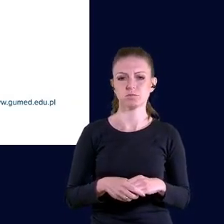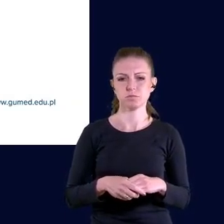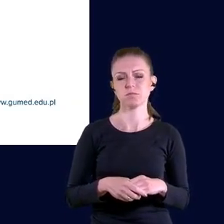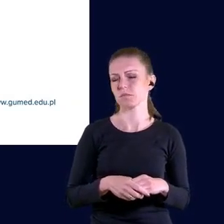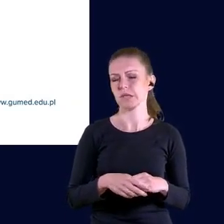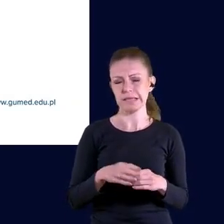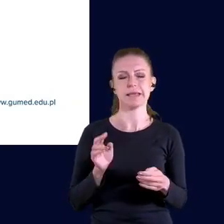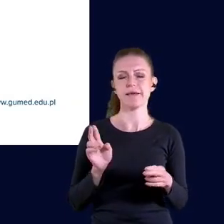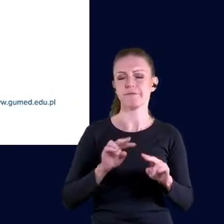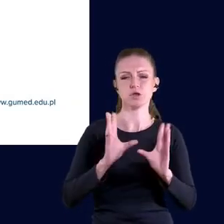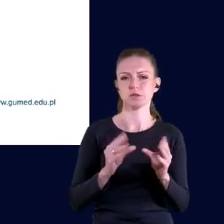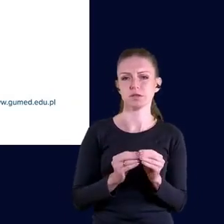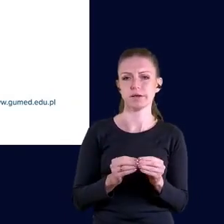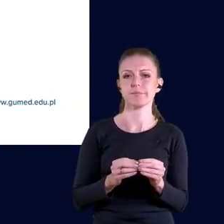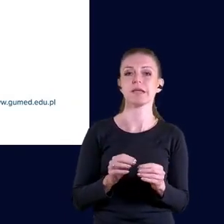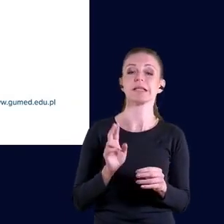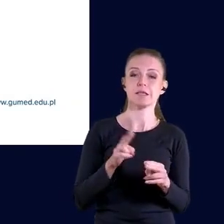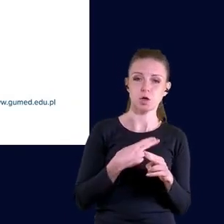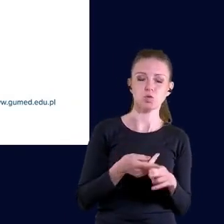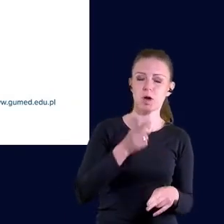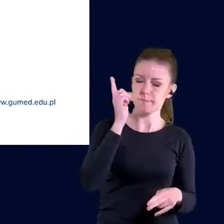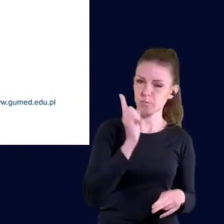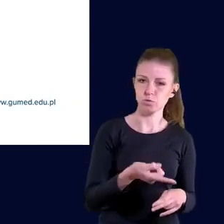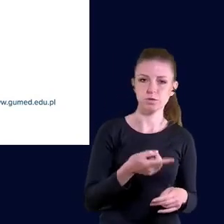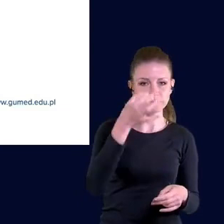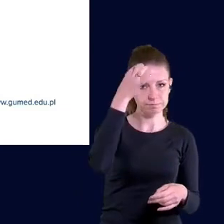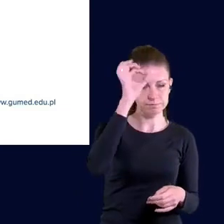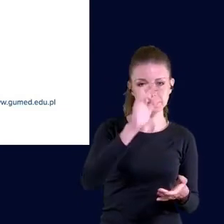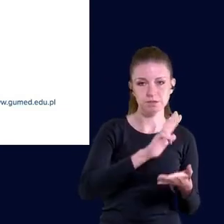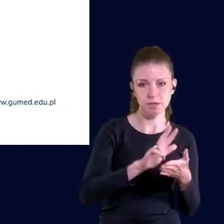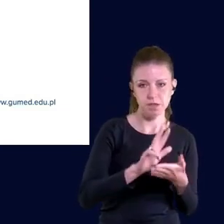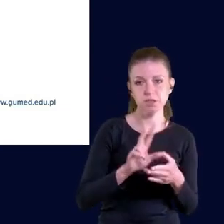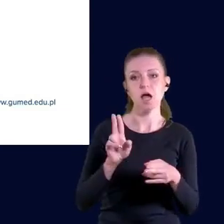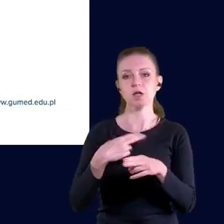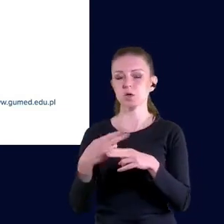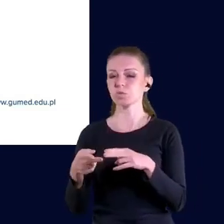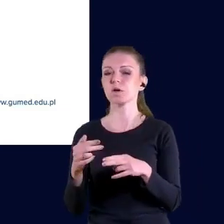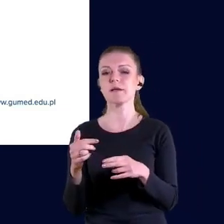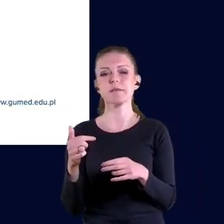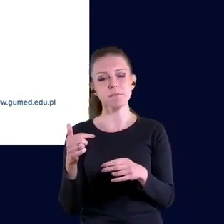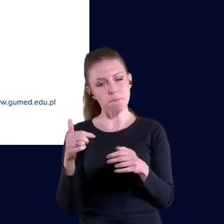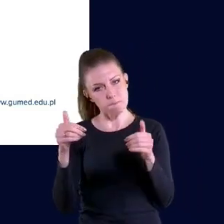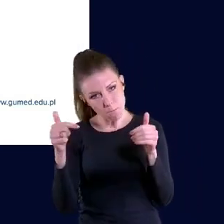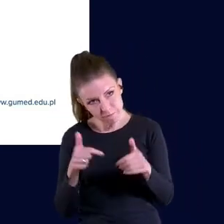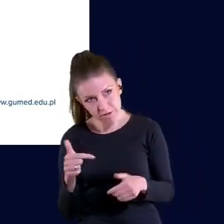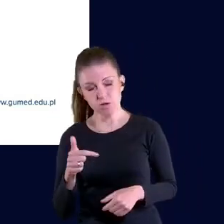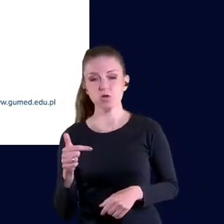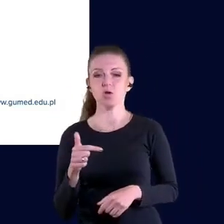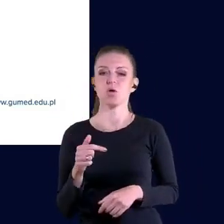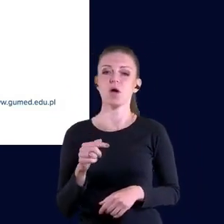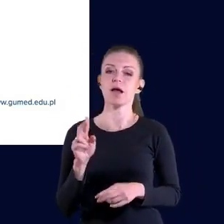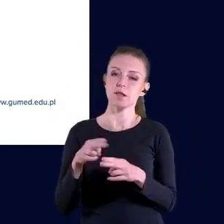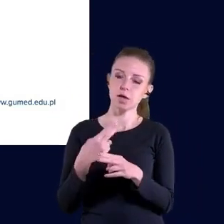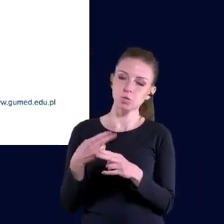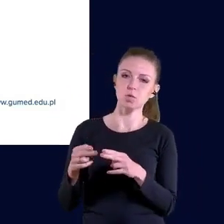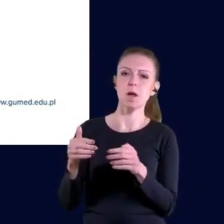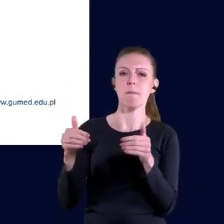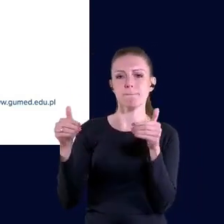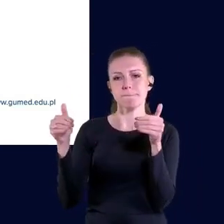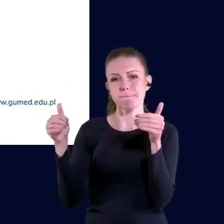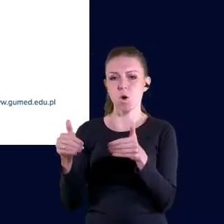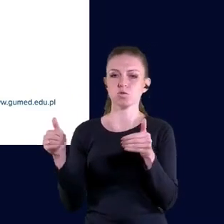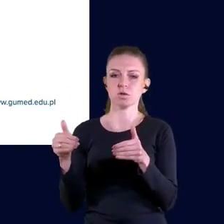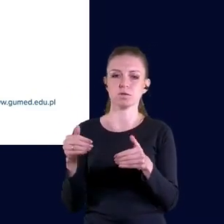wytycznych musi owszem być zrealizowane ale część tylko powinna część może nie będę tutaj szczegółowo przedstawiał